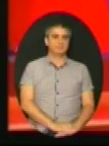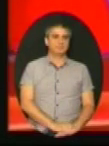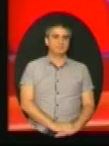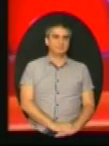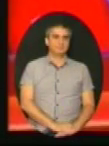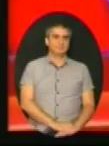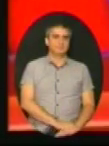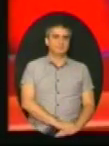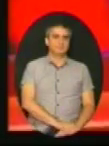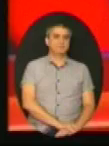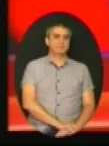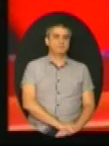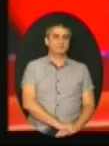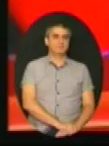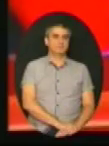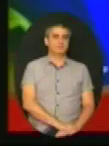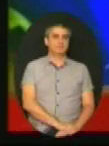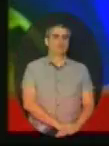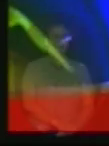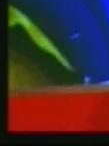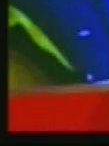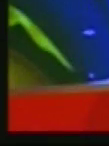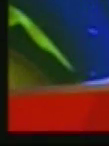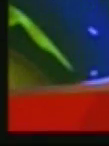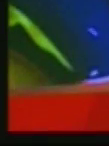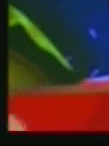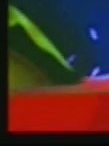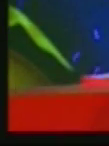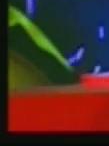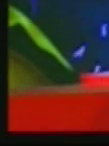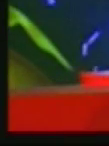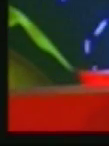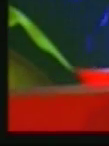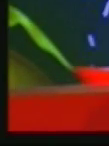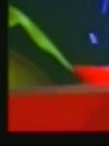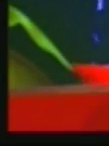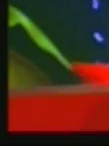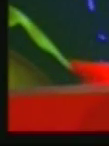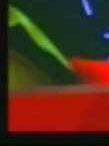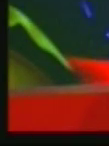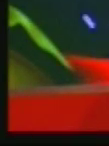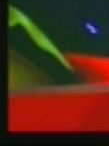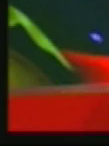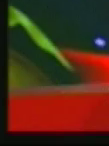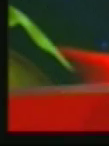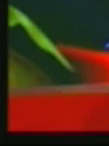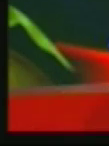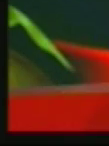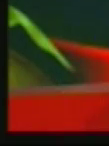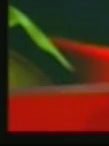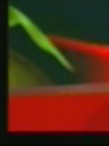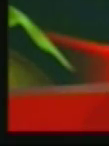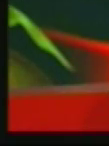המשטרה בודקת חשדות לשחיתות גם לגביך. לגמרי, אייל. יצאתי אבו עלי שפיץ פטיש מנרקוס,